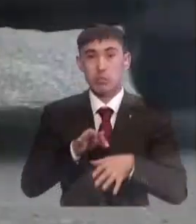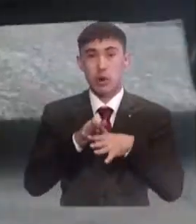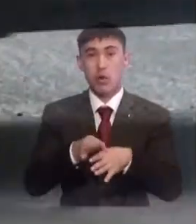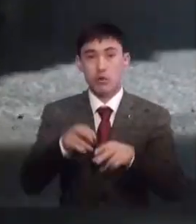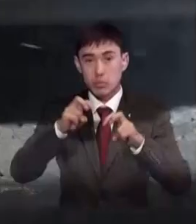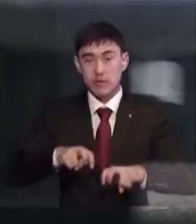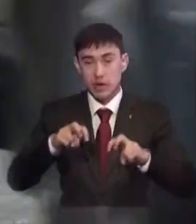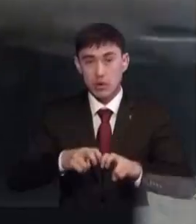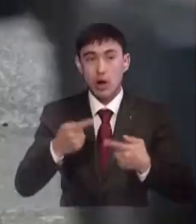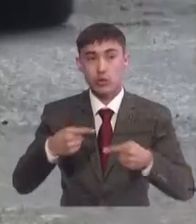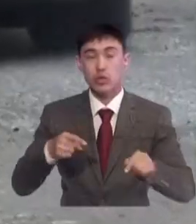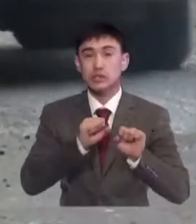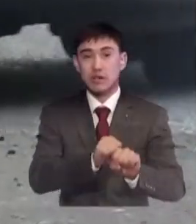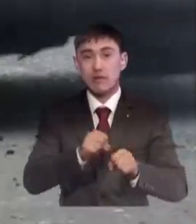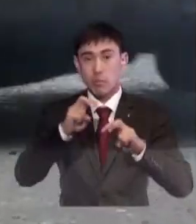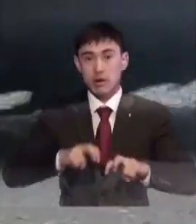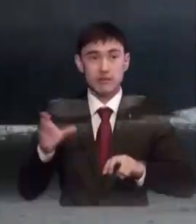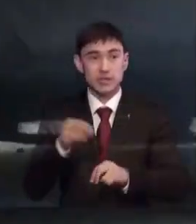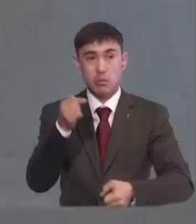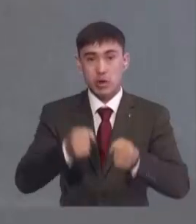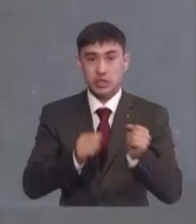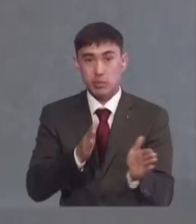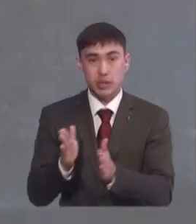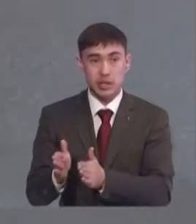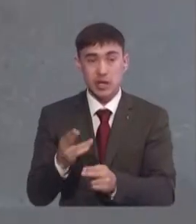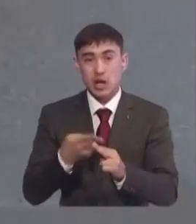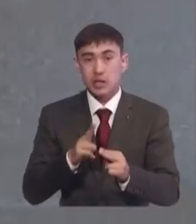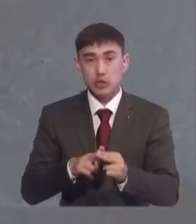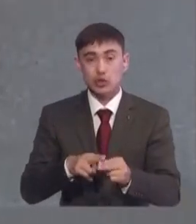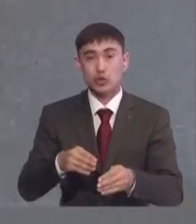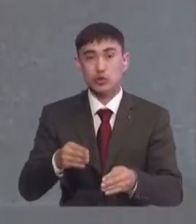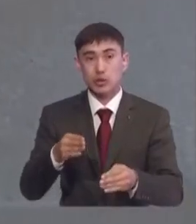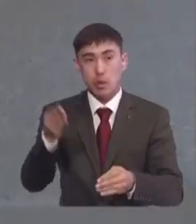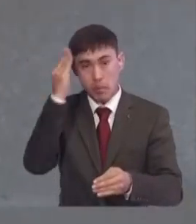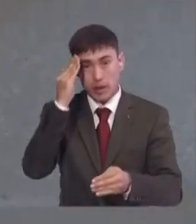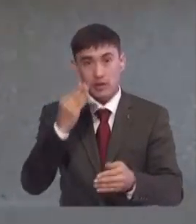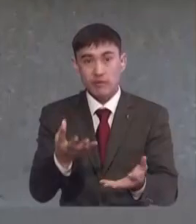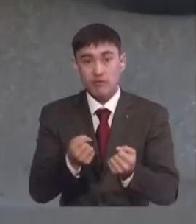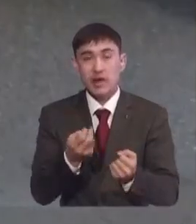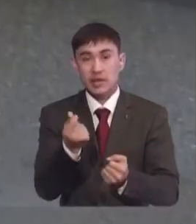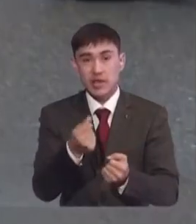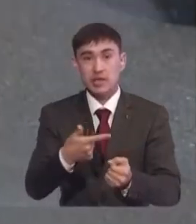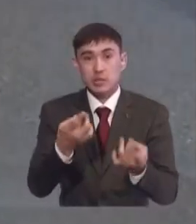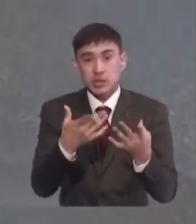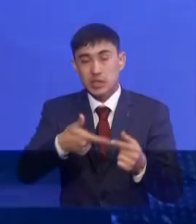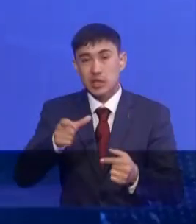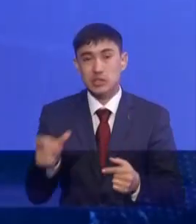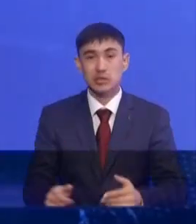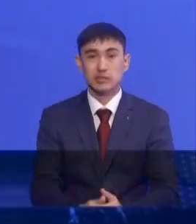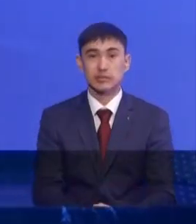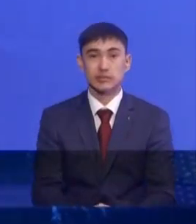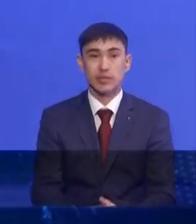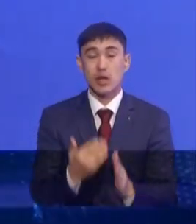проходит проверку. А останавливать и проверять все машины подряд – это еще один способ выбивания денег у рядовых граждан.